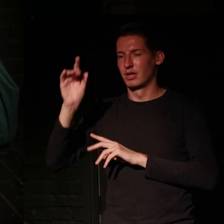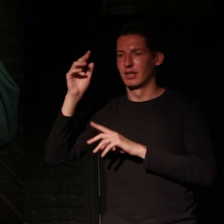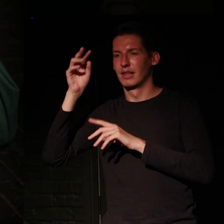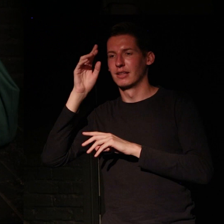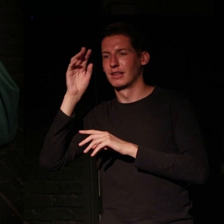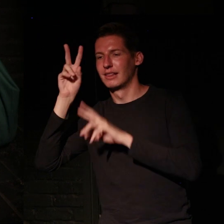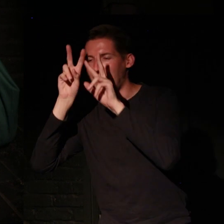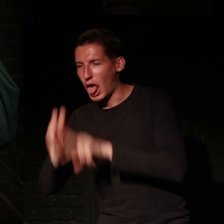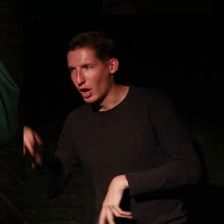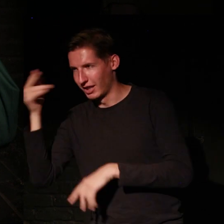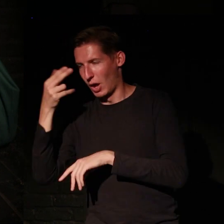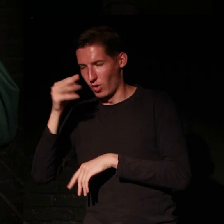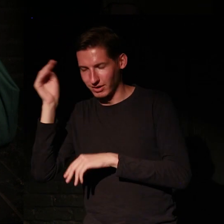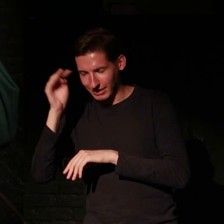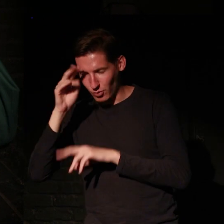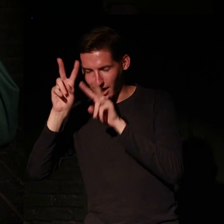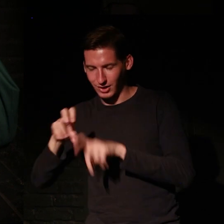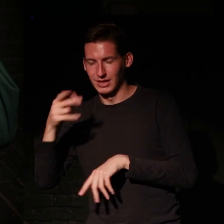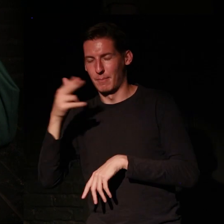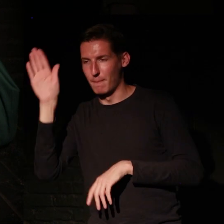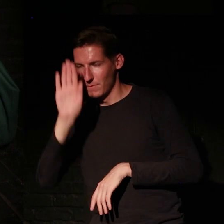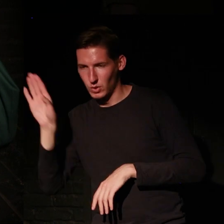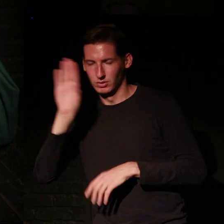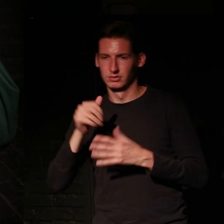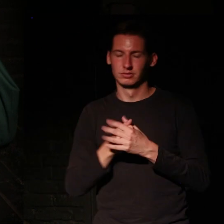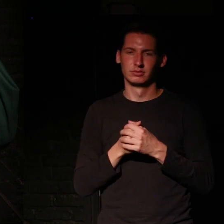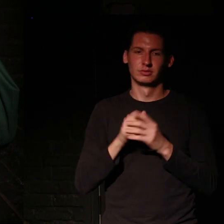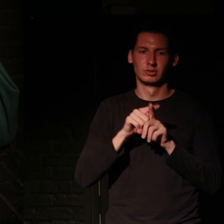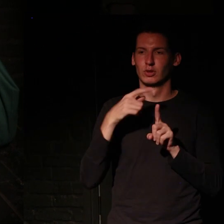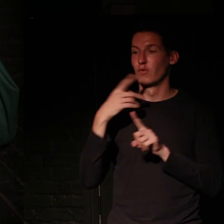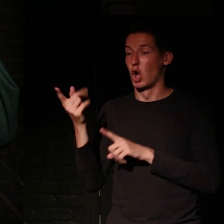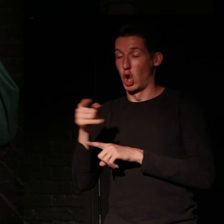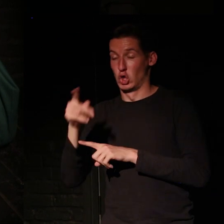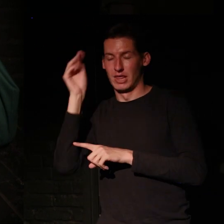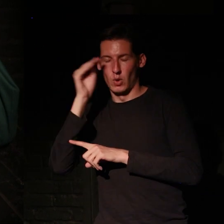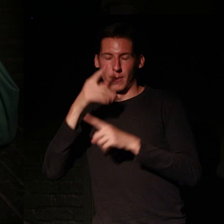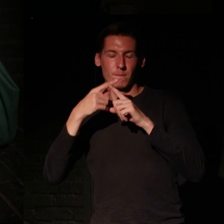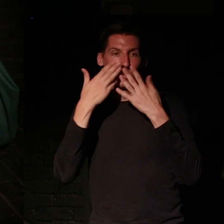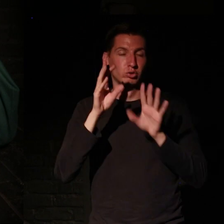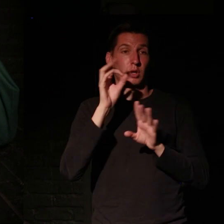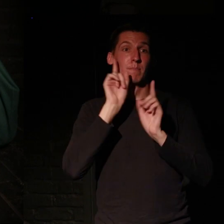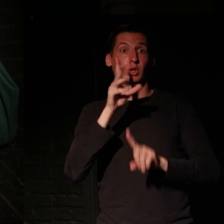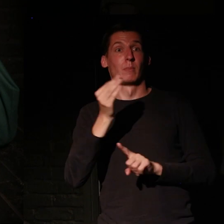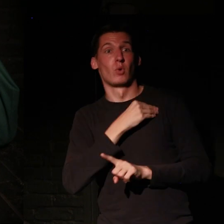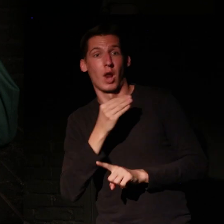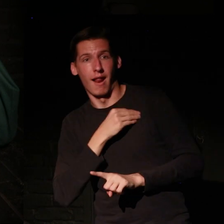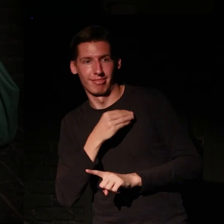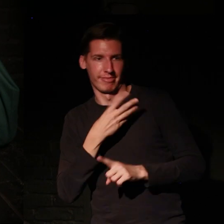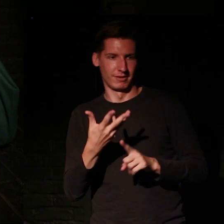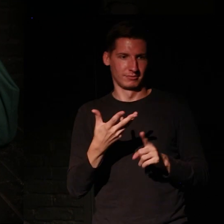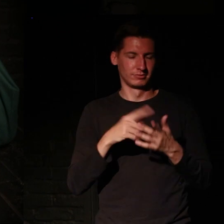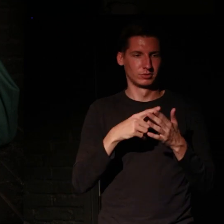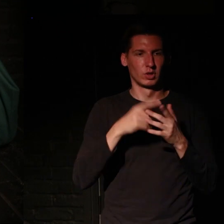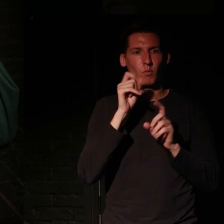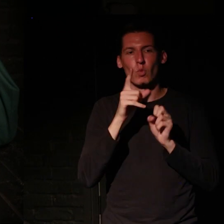eksponować niektóre teksty i mówić, że one przesądzają o naszej moralności, a inne nie.